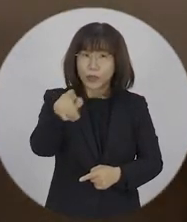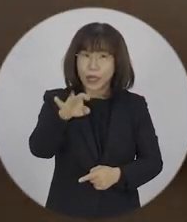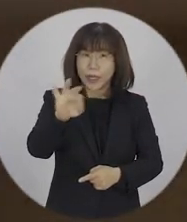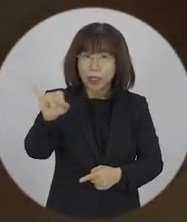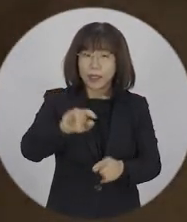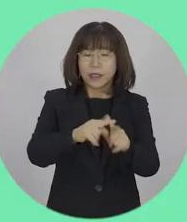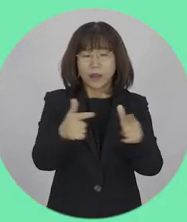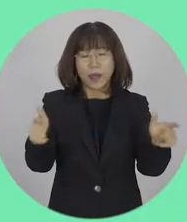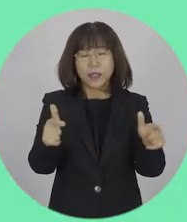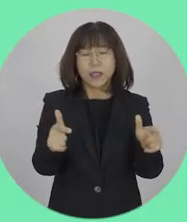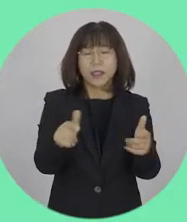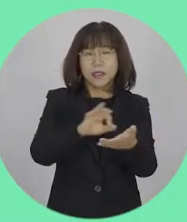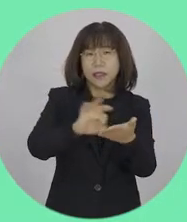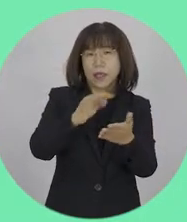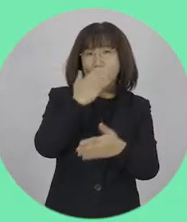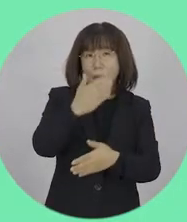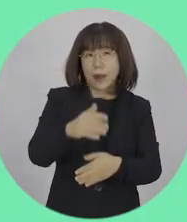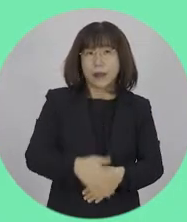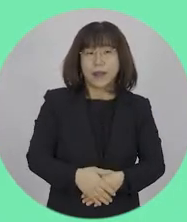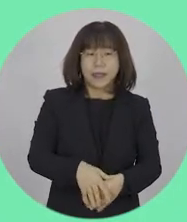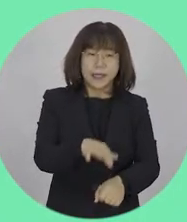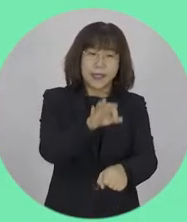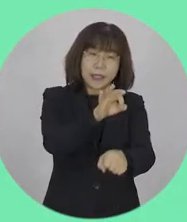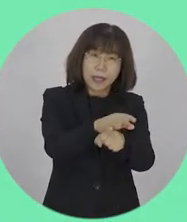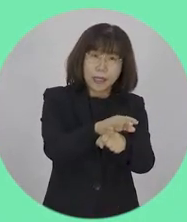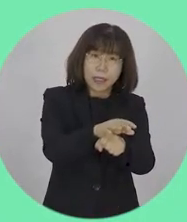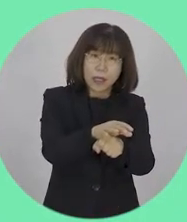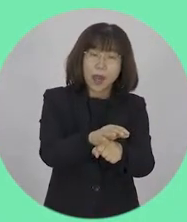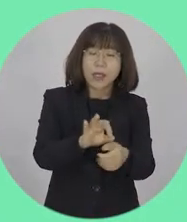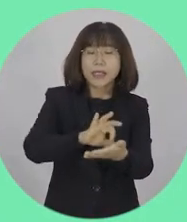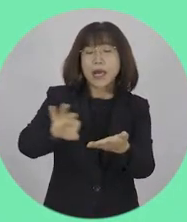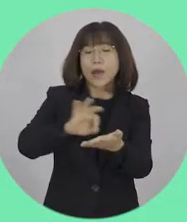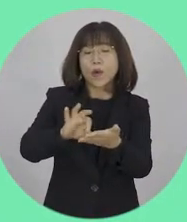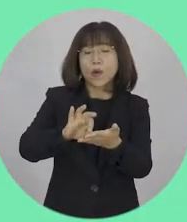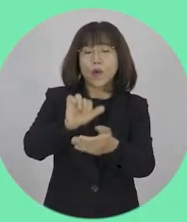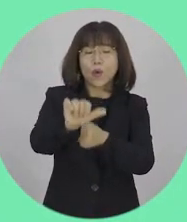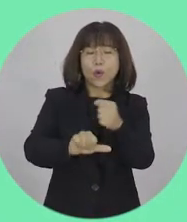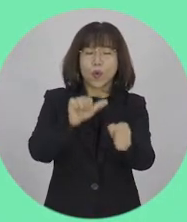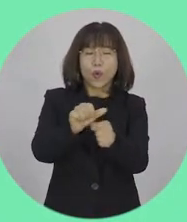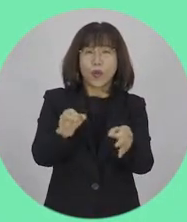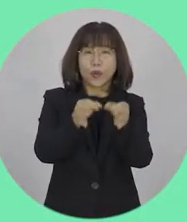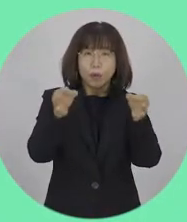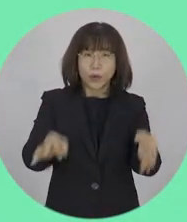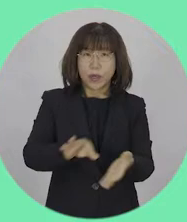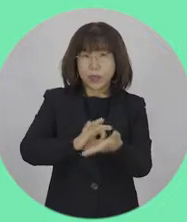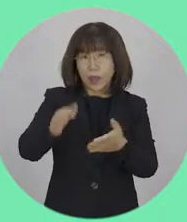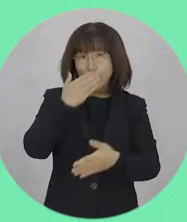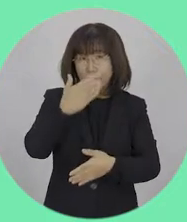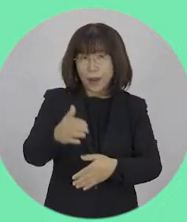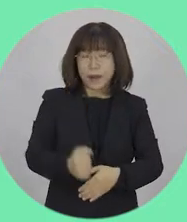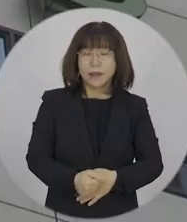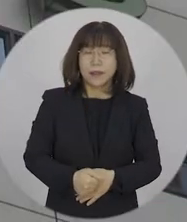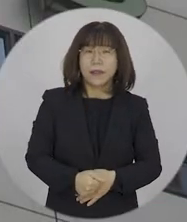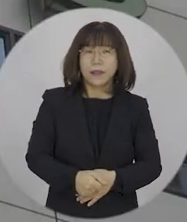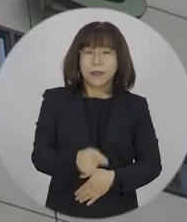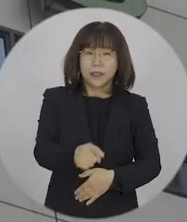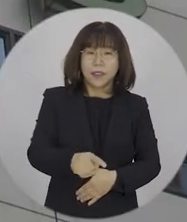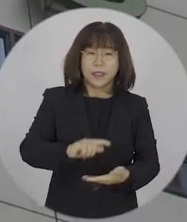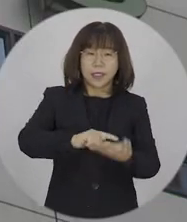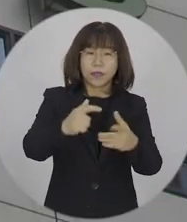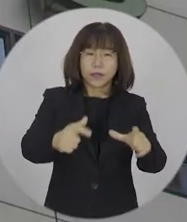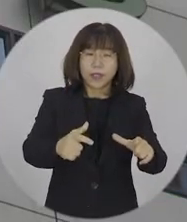21개의 모바일 앱에서 가능하며 사용기간은 구매일로부터 5년입니다 기타 상품권에 대한